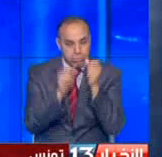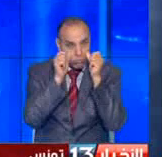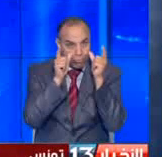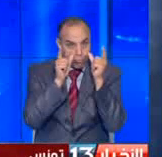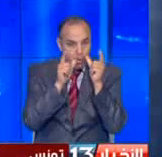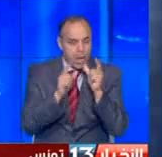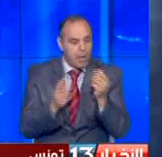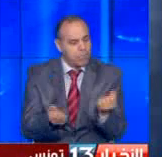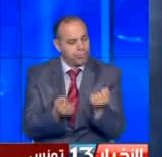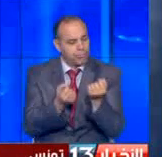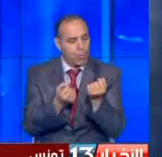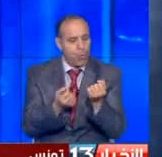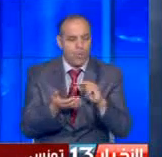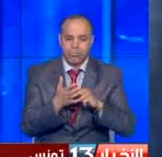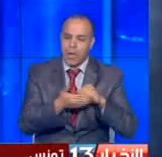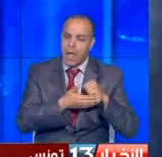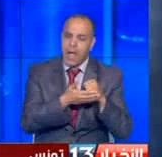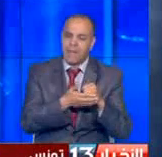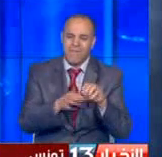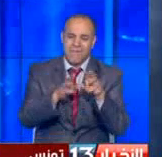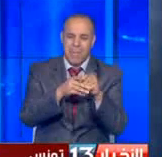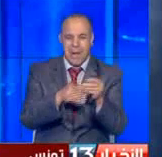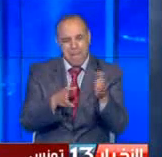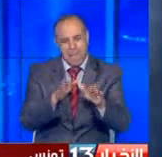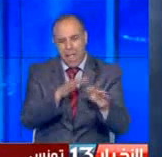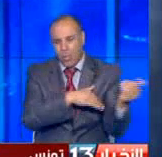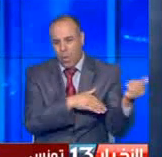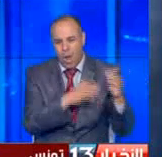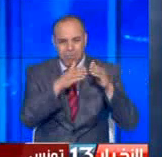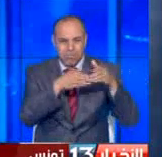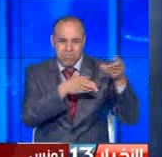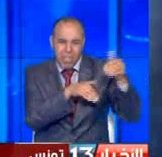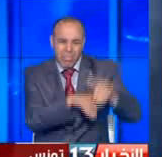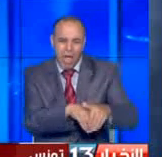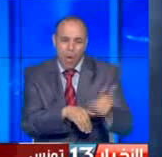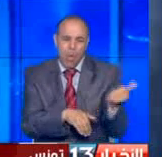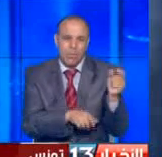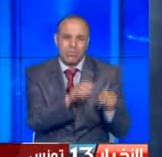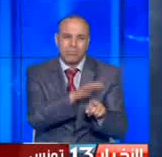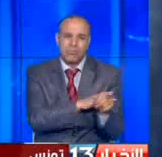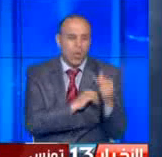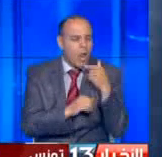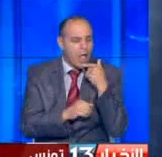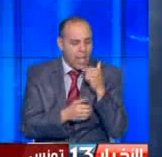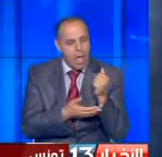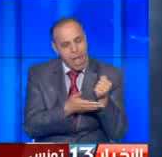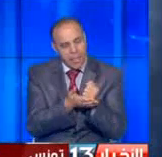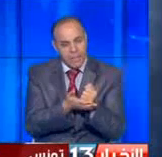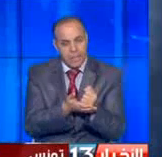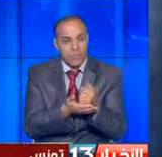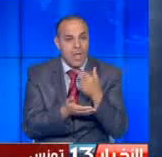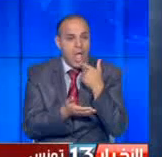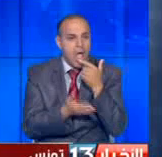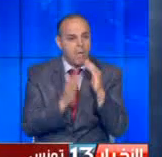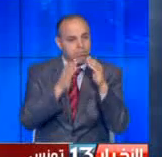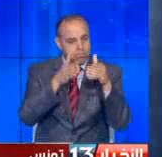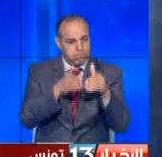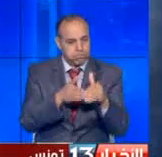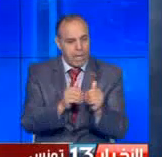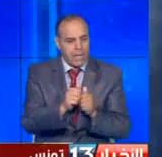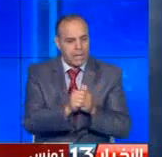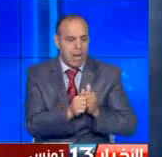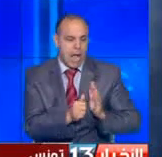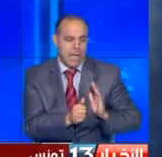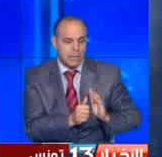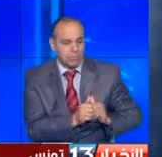المعنويه والماديه العاشره لعائلات ضحايا حادث اصطدام مركب المهاجرين غير الشرعيين بوحده بحريه تابعه